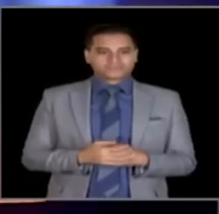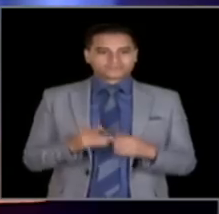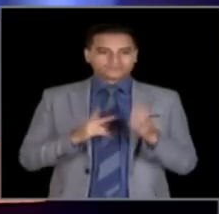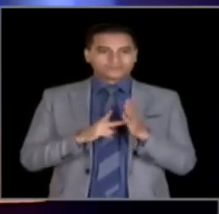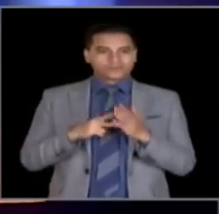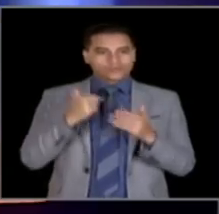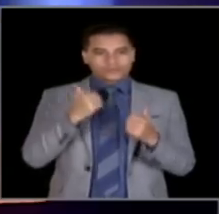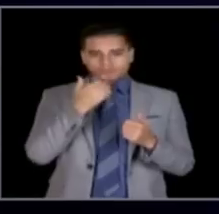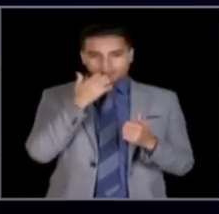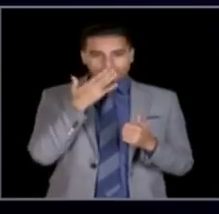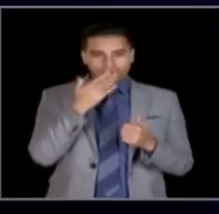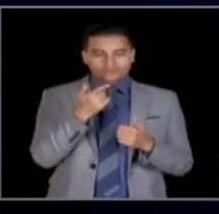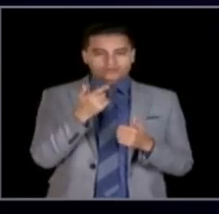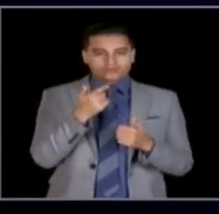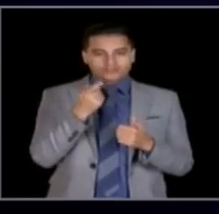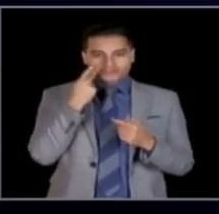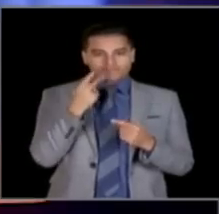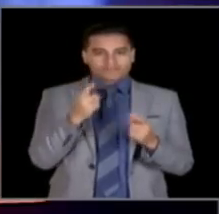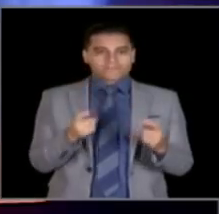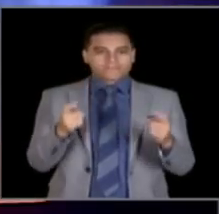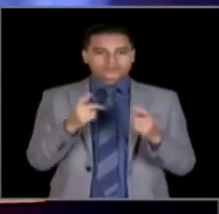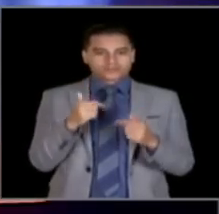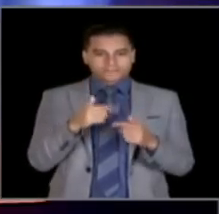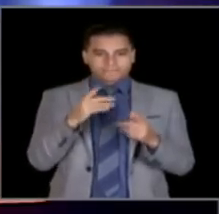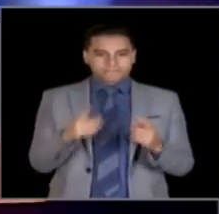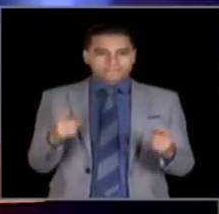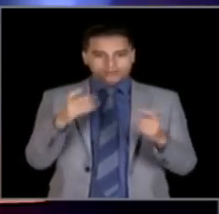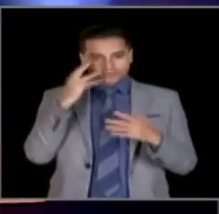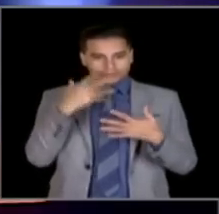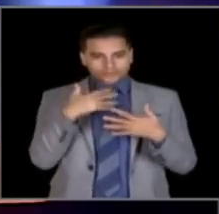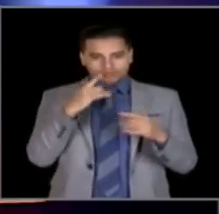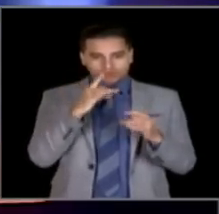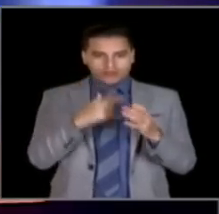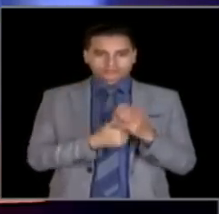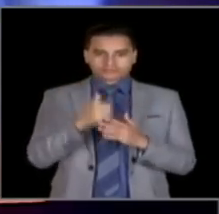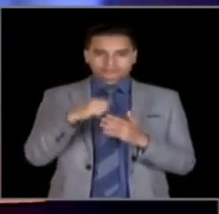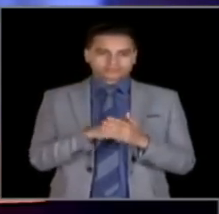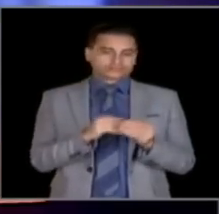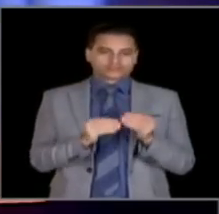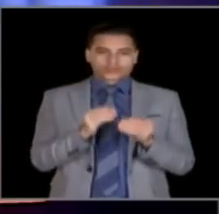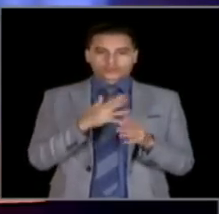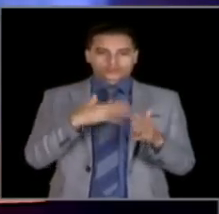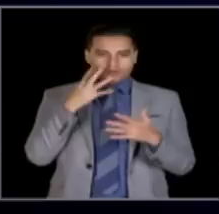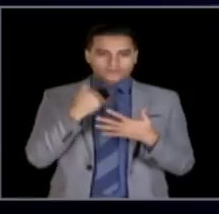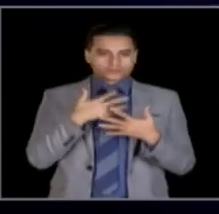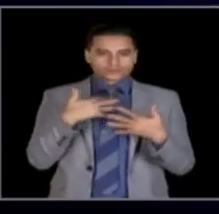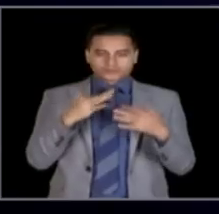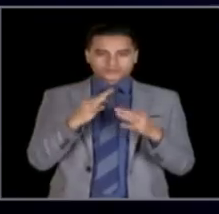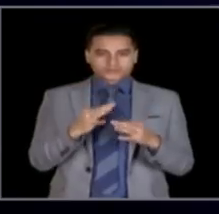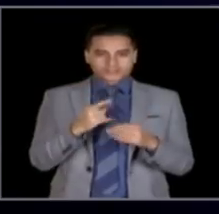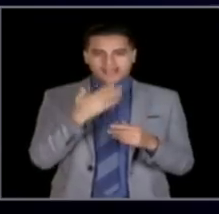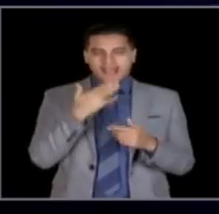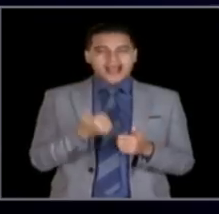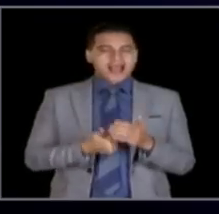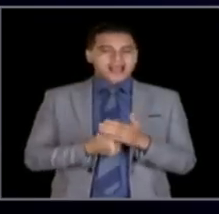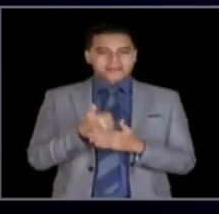كويسه الحمد لله. متوقعي من ماتش النهارده؟ هيبقى ماتش لذيذ ان شاء الله، ايا كان النتيجه احنا كلنا مبسوطين. دي اجمل